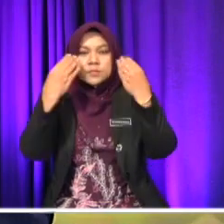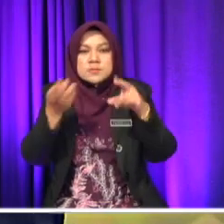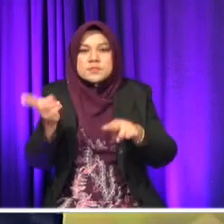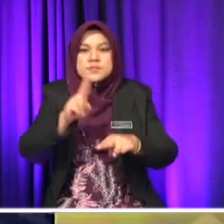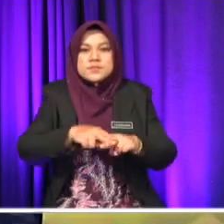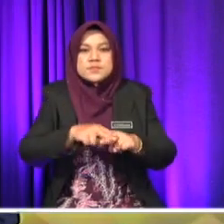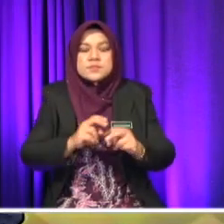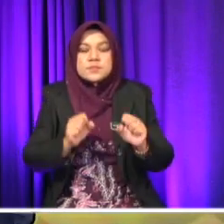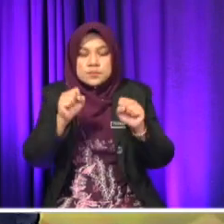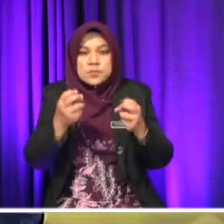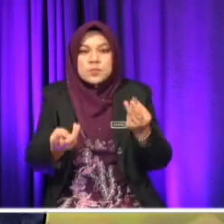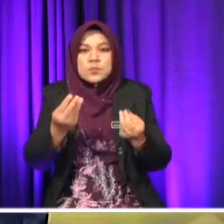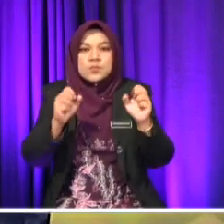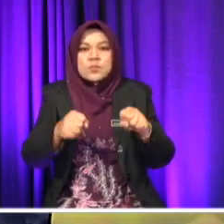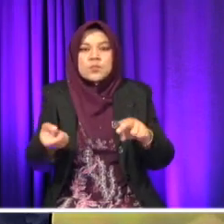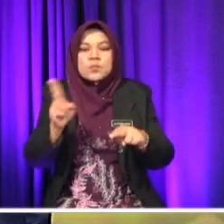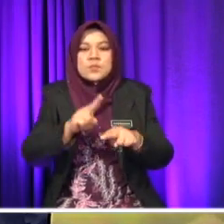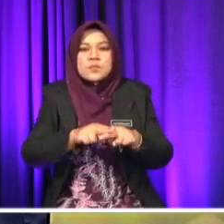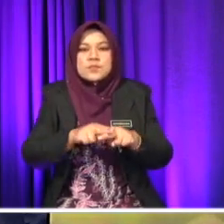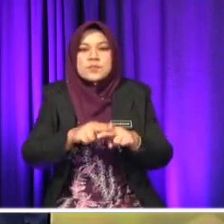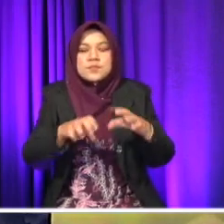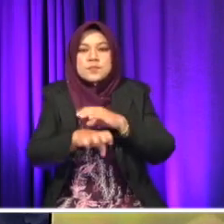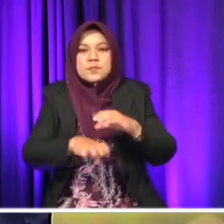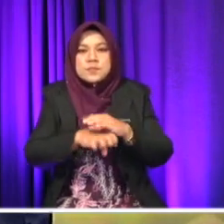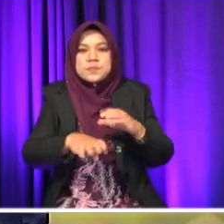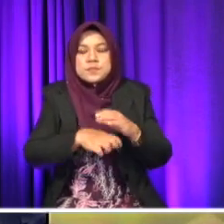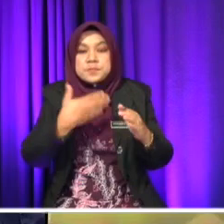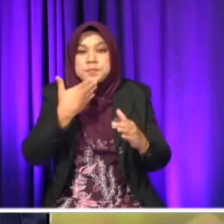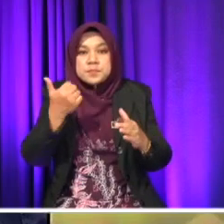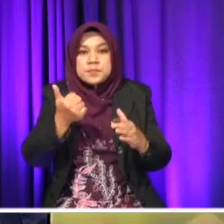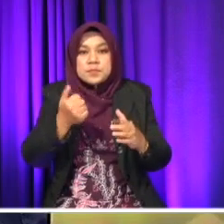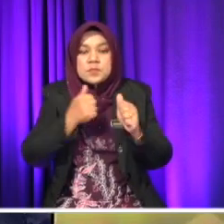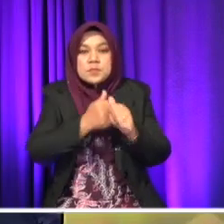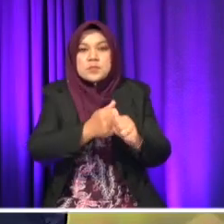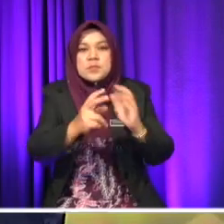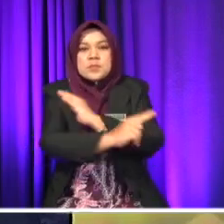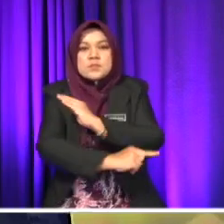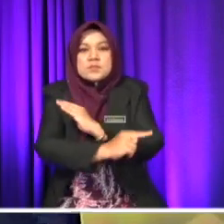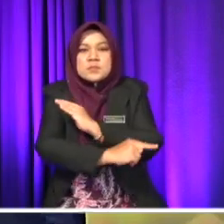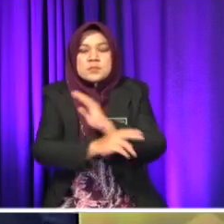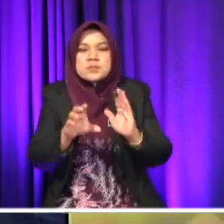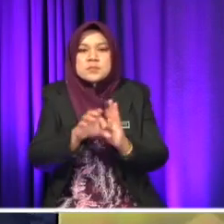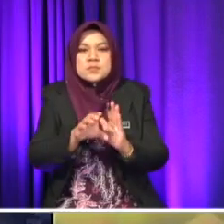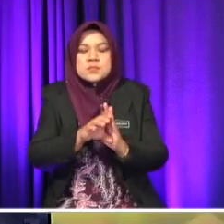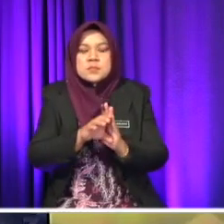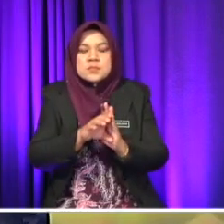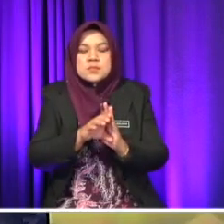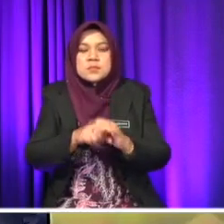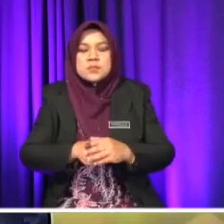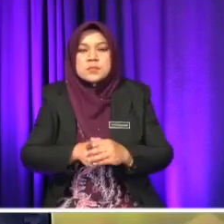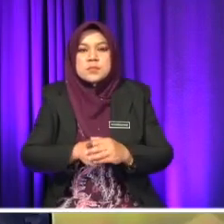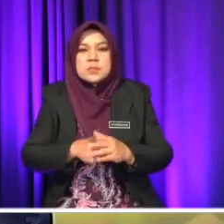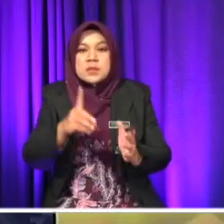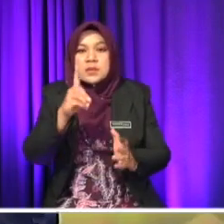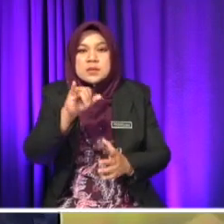Jadi mungkin persembahan kita boleh ambil elemen-elemen menarik persembahan ikut Negeri Tanpa ada